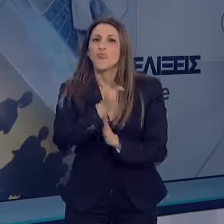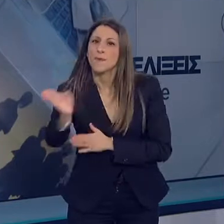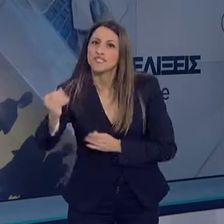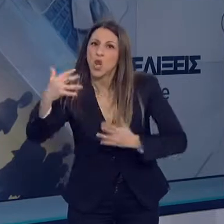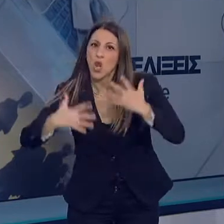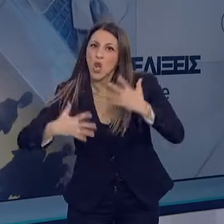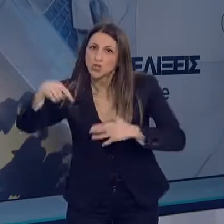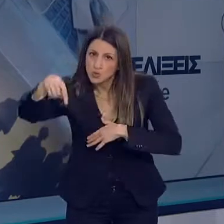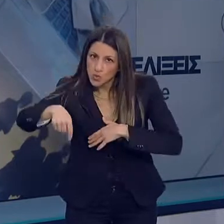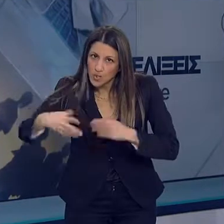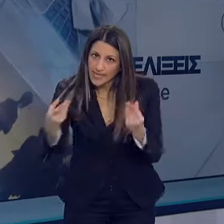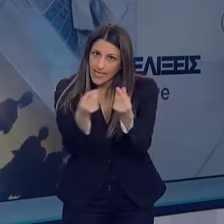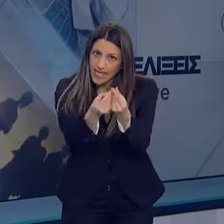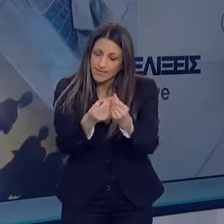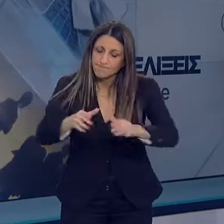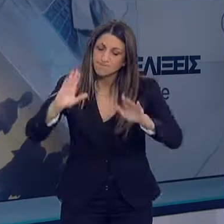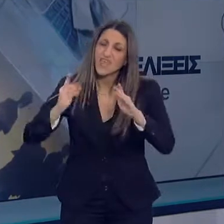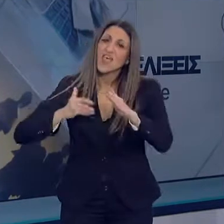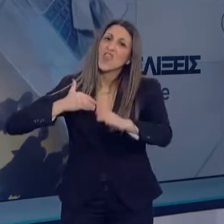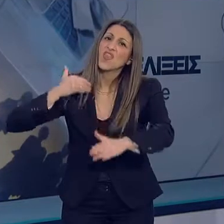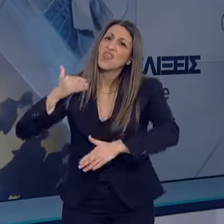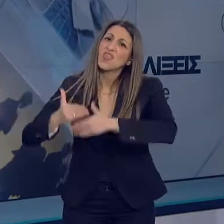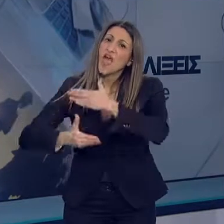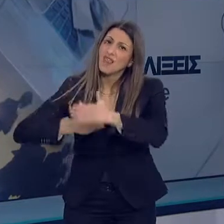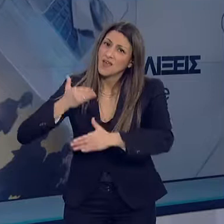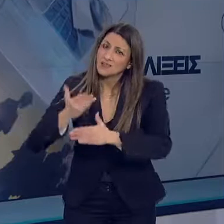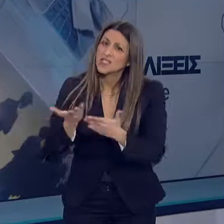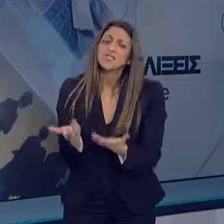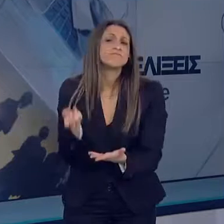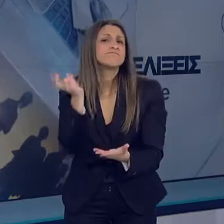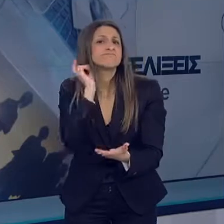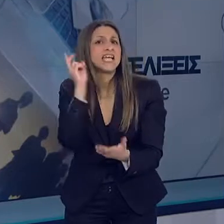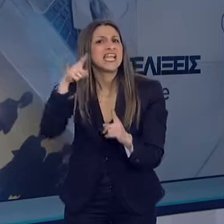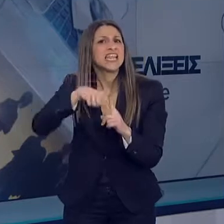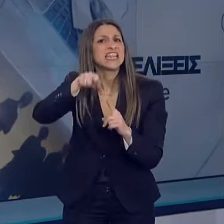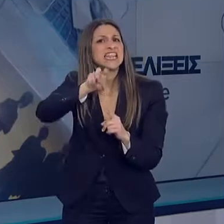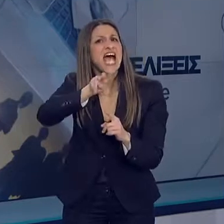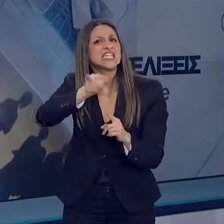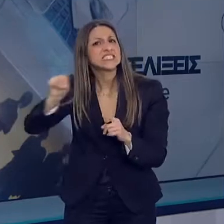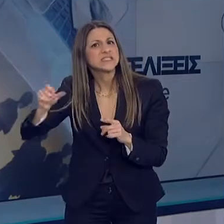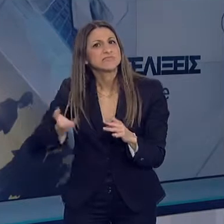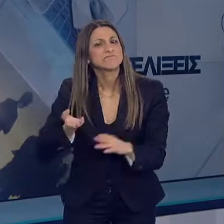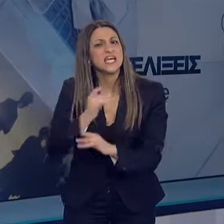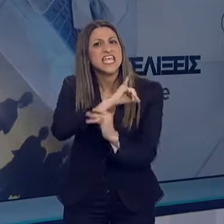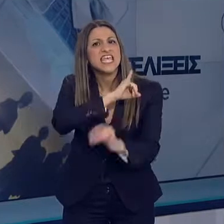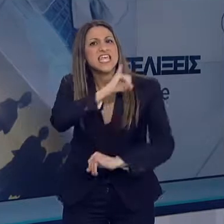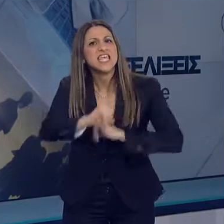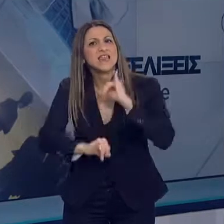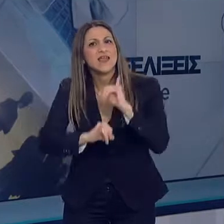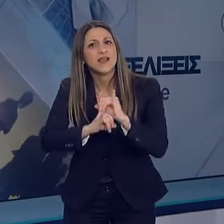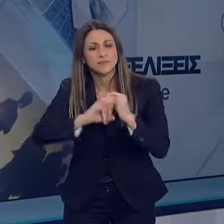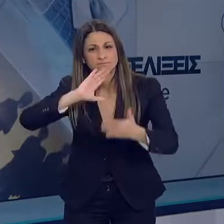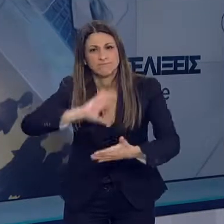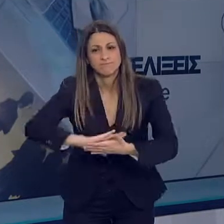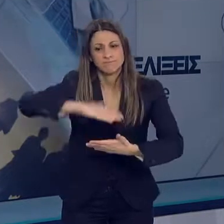λογιστικά γραφεία, ότι η διαδικασία υποβολής φορολογικών δηλώσεων στο TaxisNet της ΑΑΔΕ είναι ηλεκτρονική. Άρα, δεν